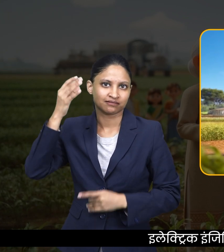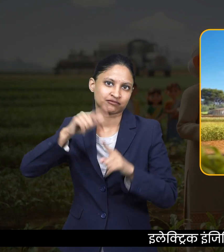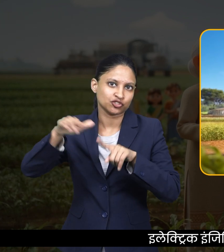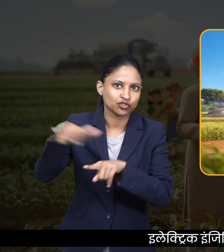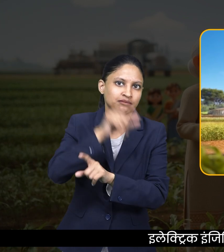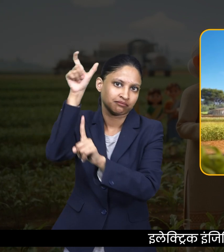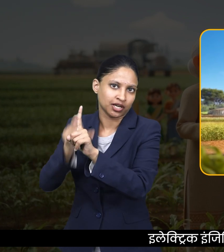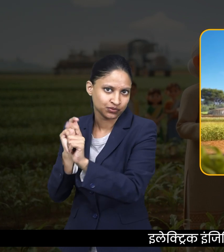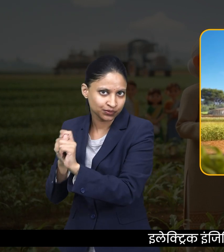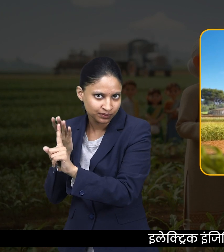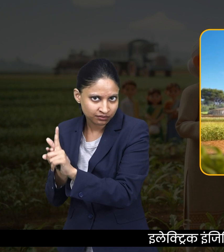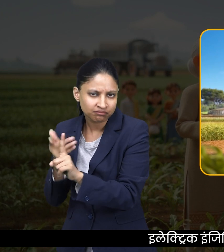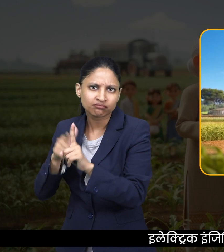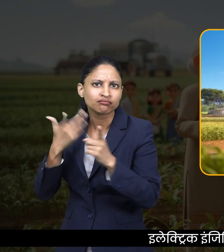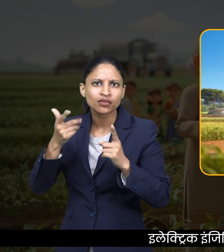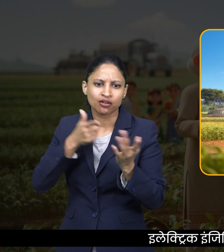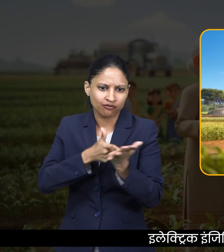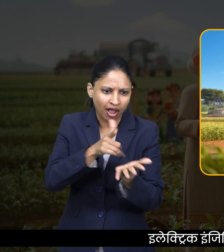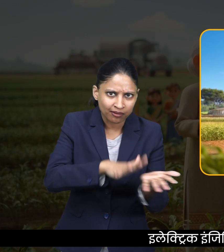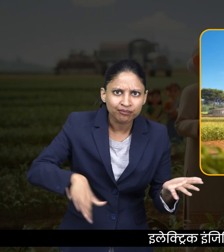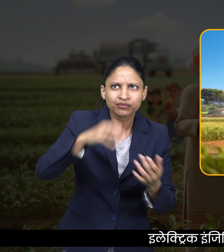इलेक्ट्रिक इंजिनियर शेतीसाठी वीज देतो.